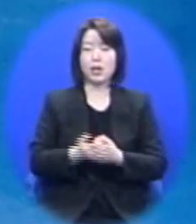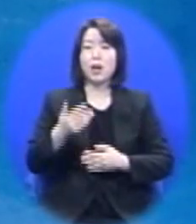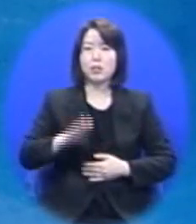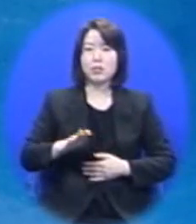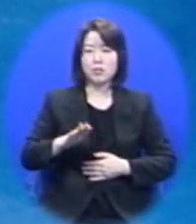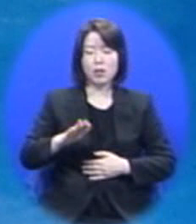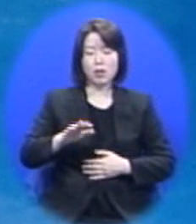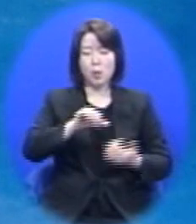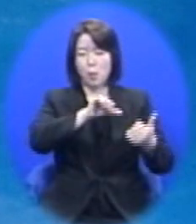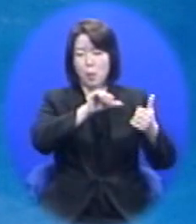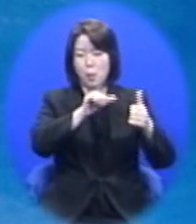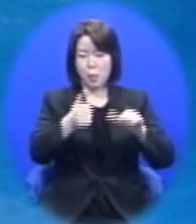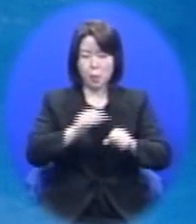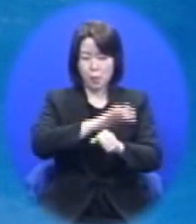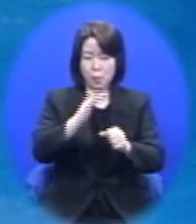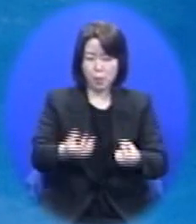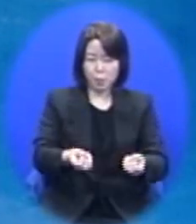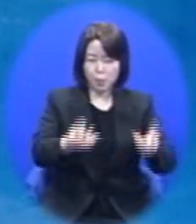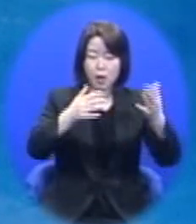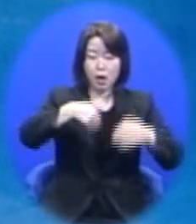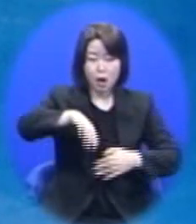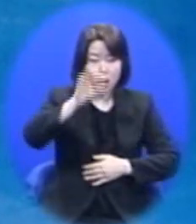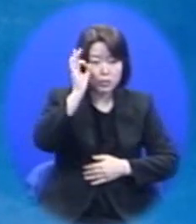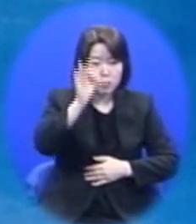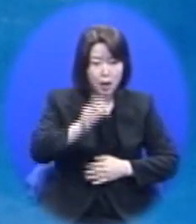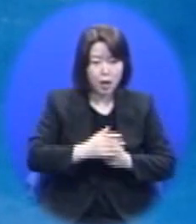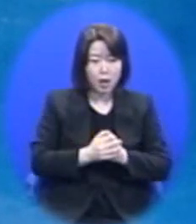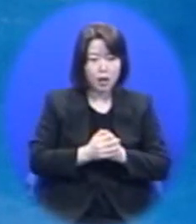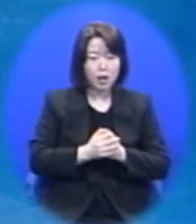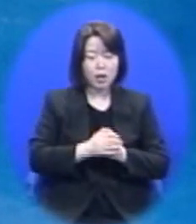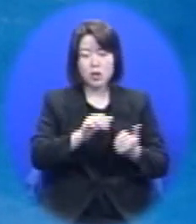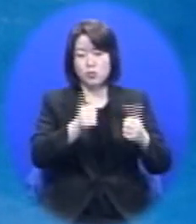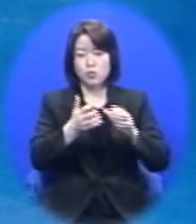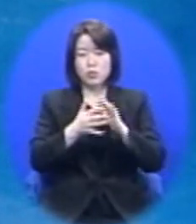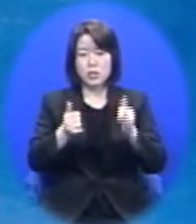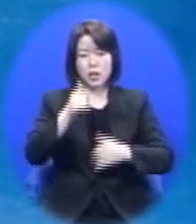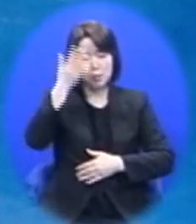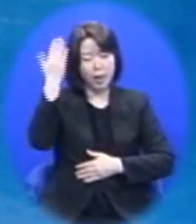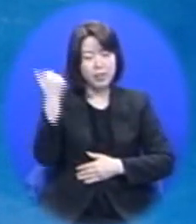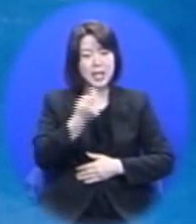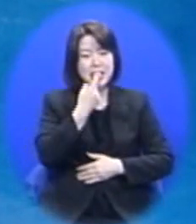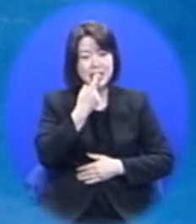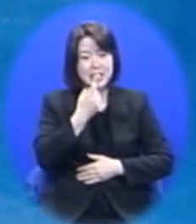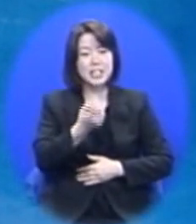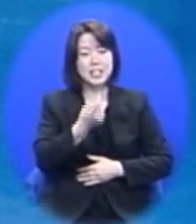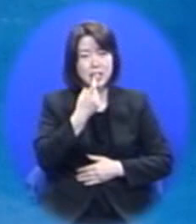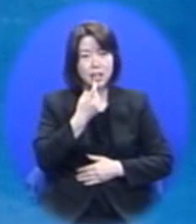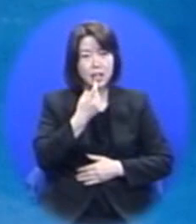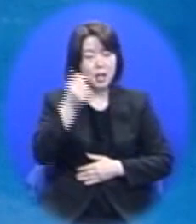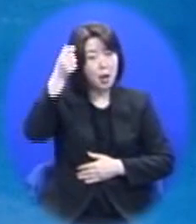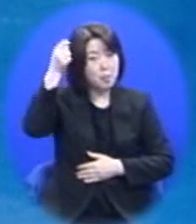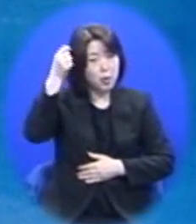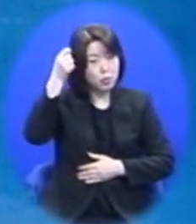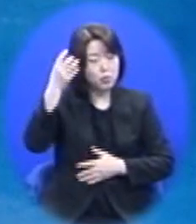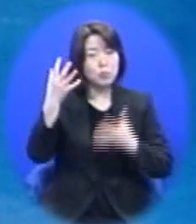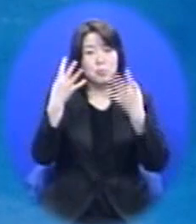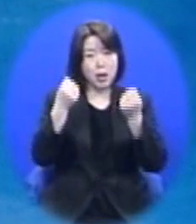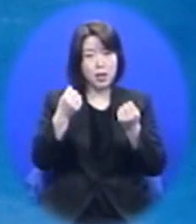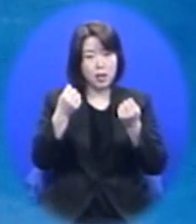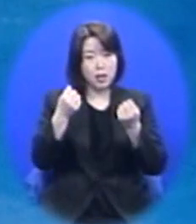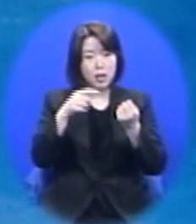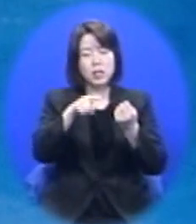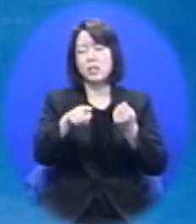장례식 가봐요. 고인의 치아가 희었습니다. 고인은 숱이 많았습니다. 이런 이야기